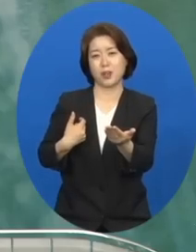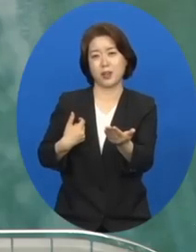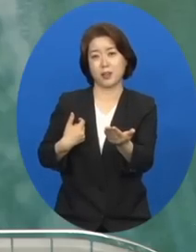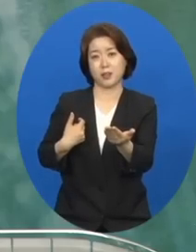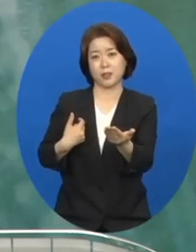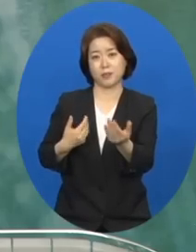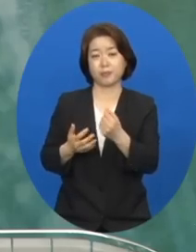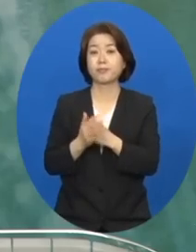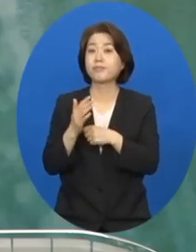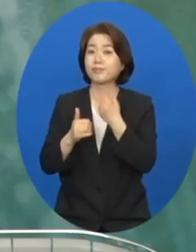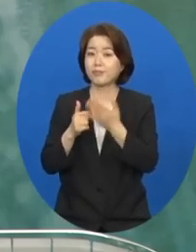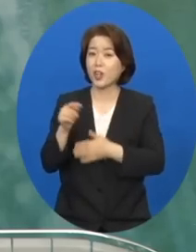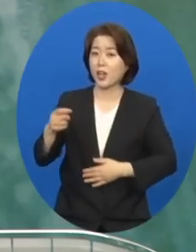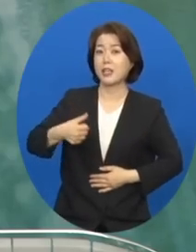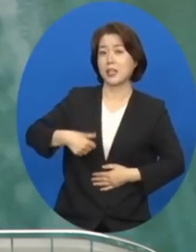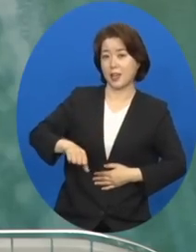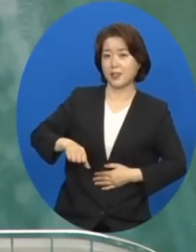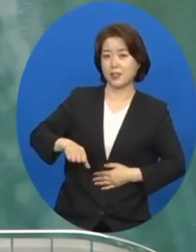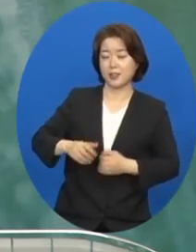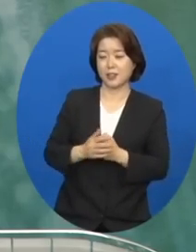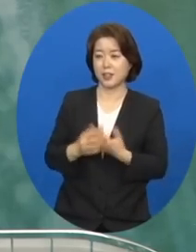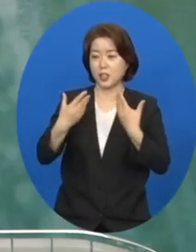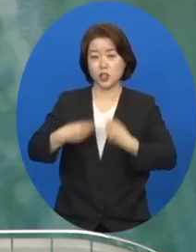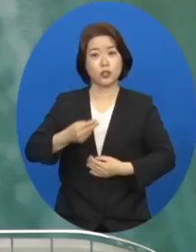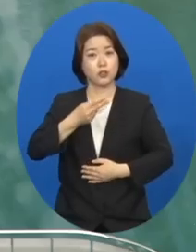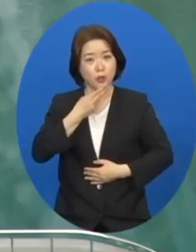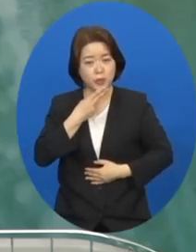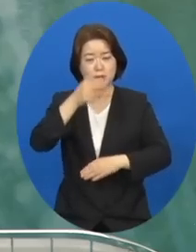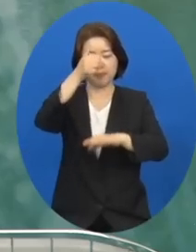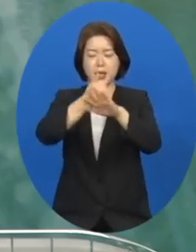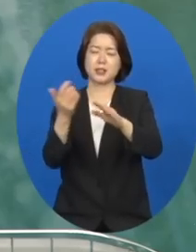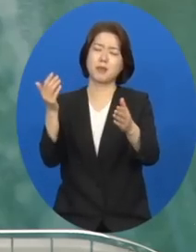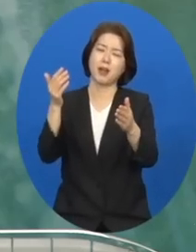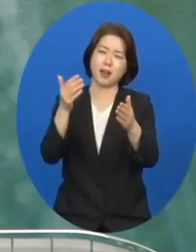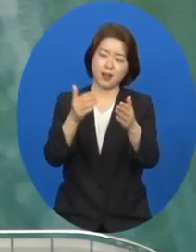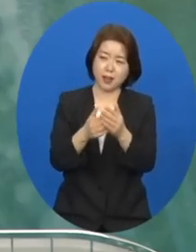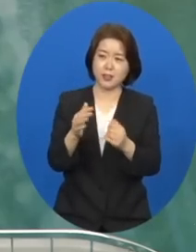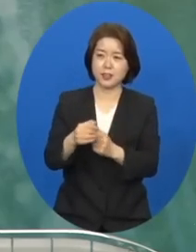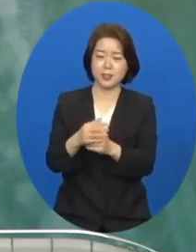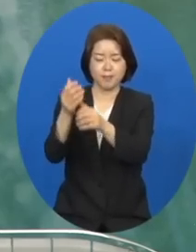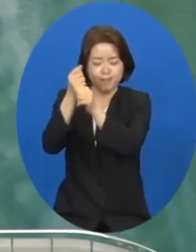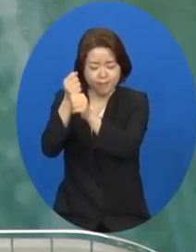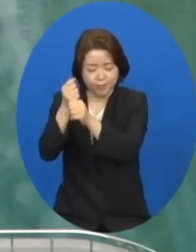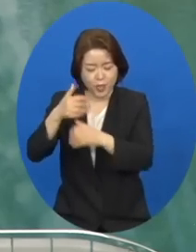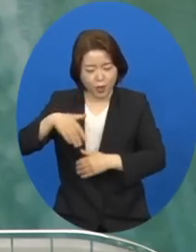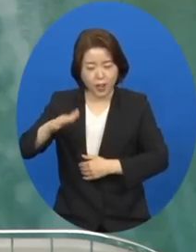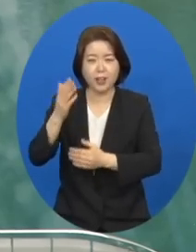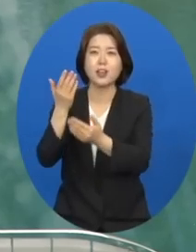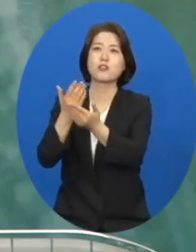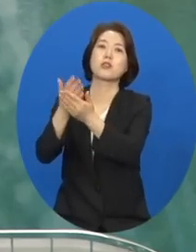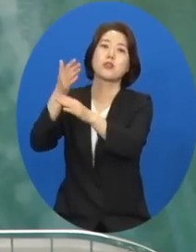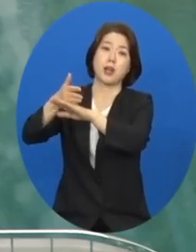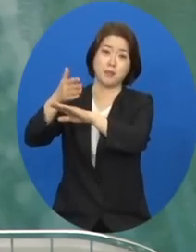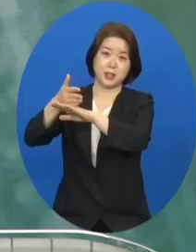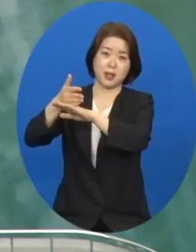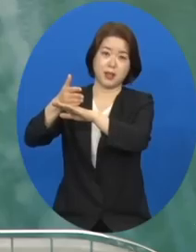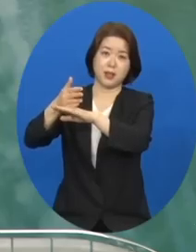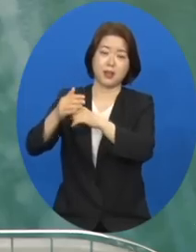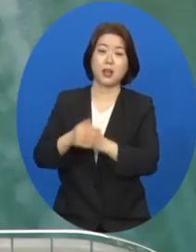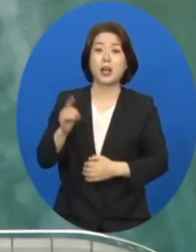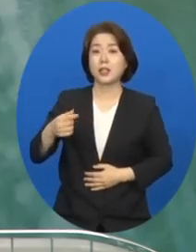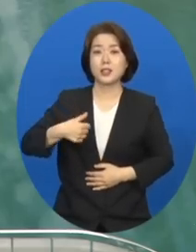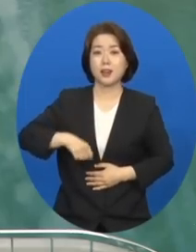아님 이 아들이 망망 하지 않고 끝까지 이렇게 붙잡고 나가게 있어서 감사합니다 하나님이 아들이 이렇게